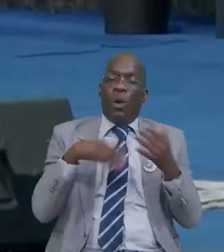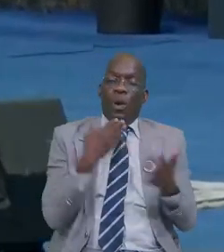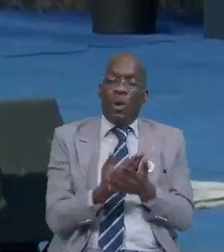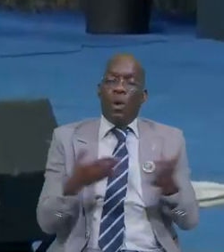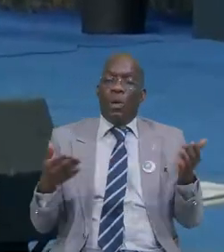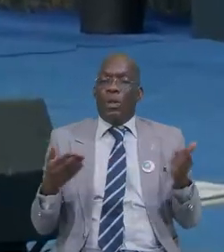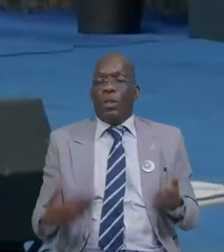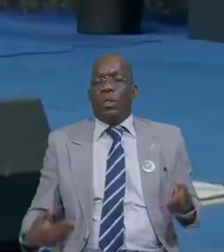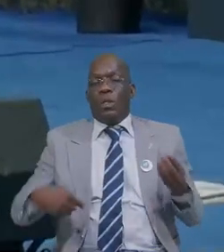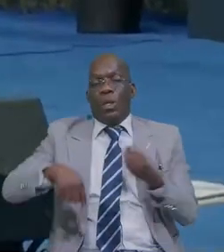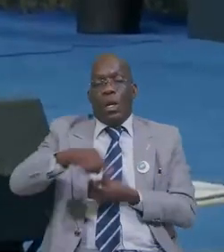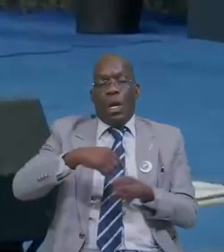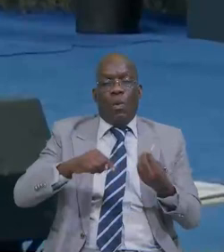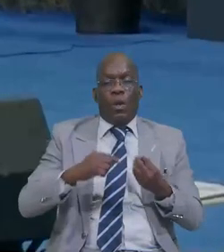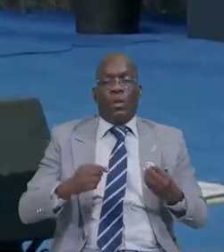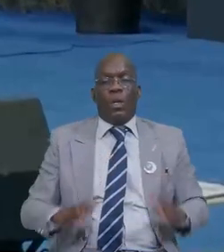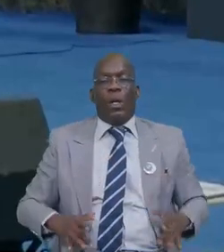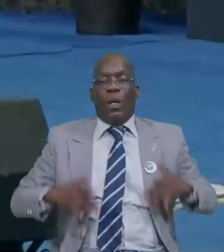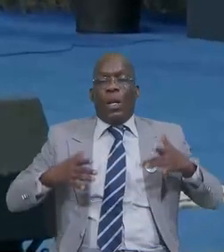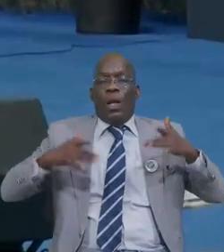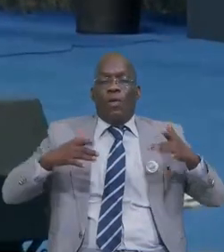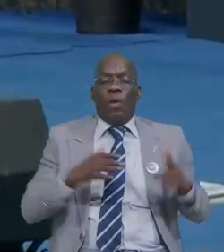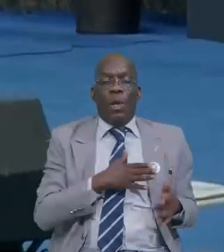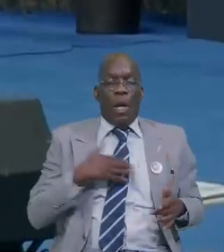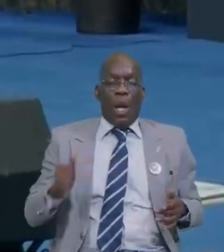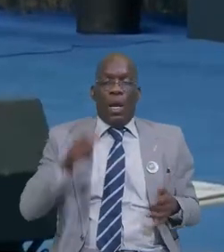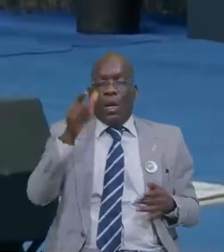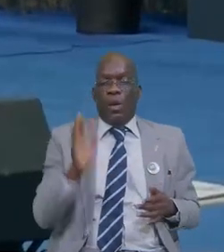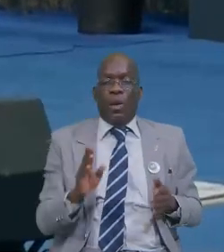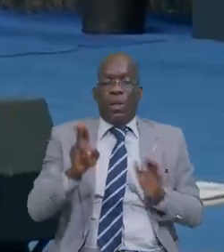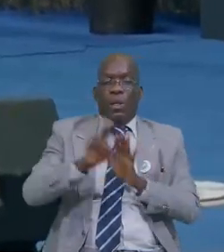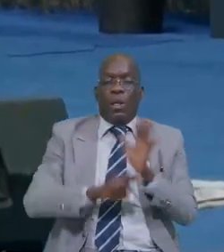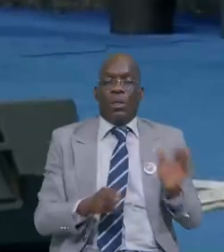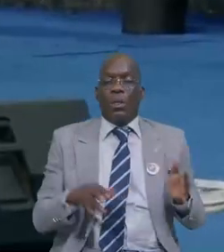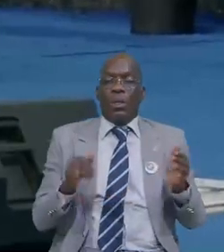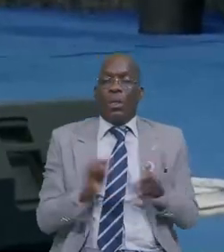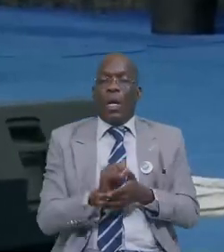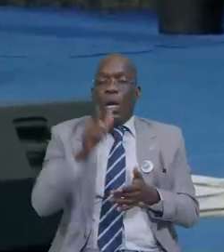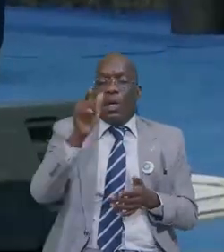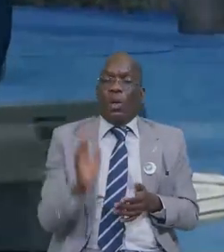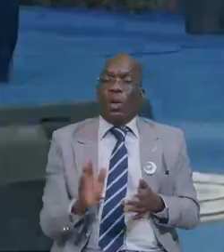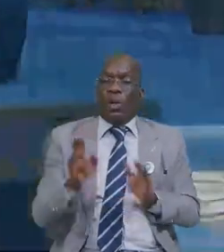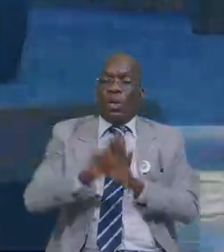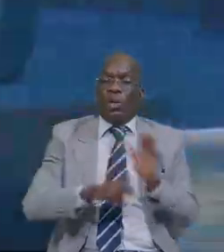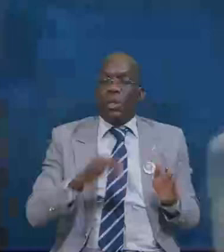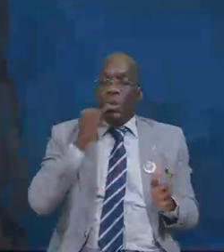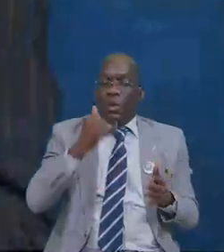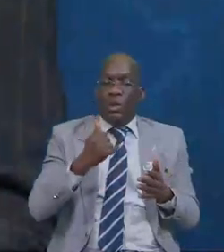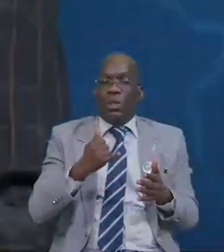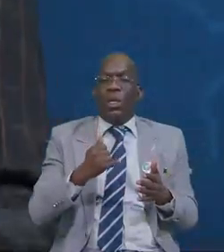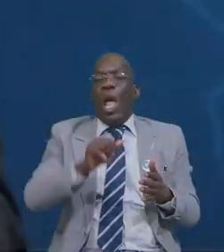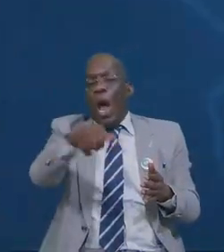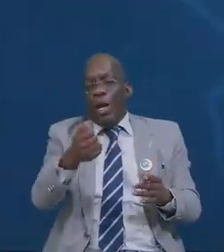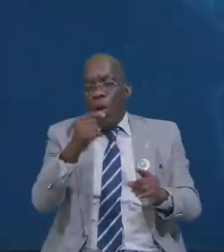tout ce qui contribue à la vie et à la piété. Cette piété, c'est